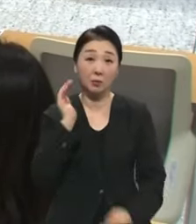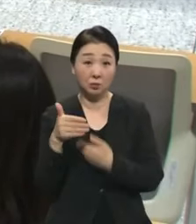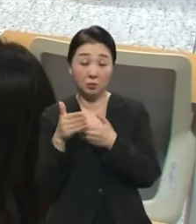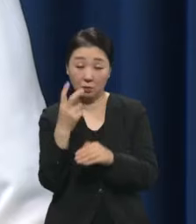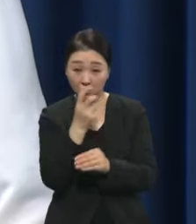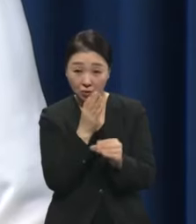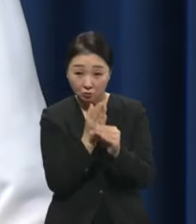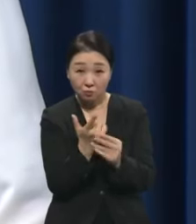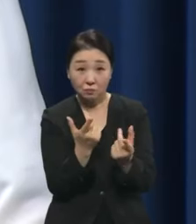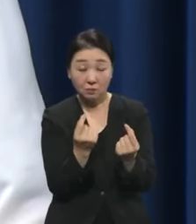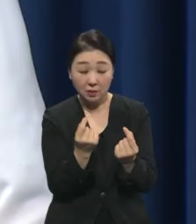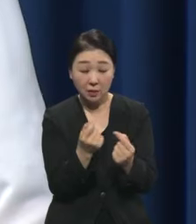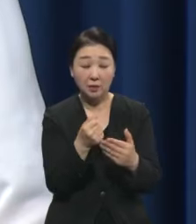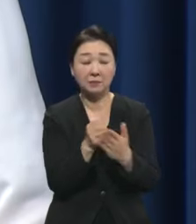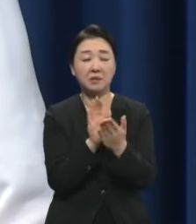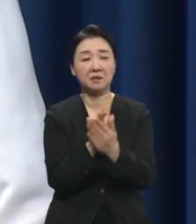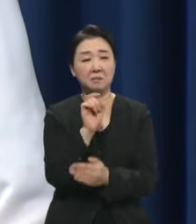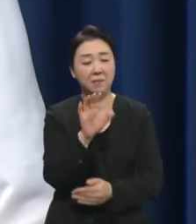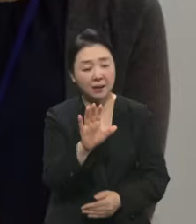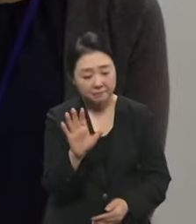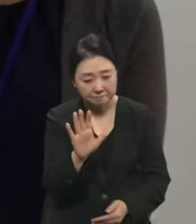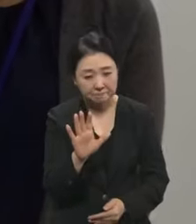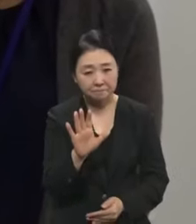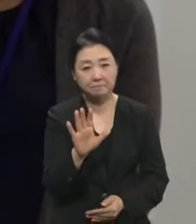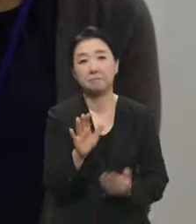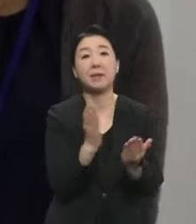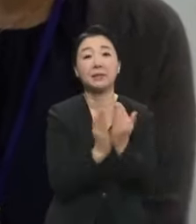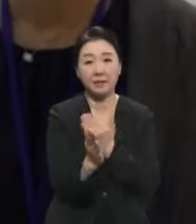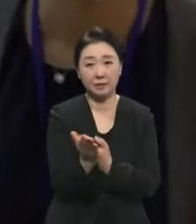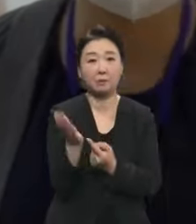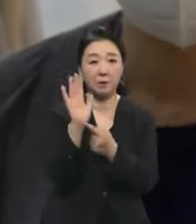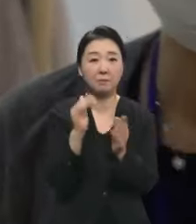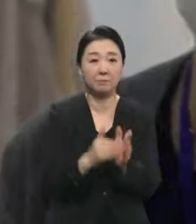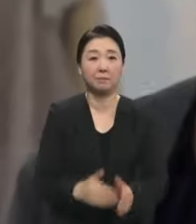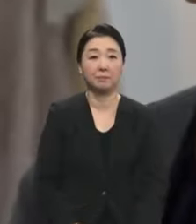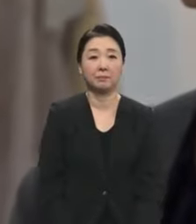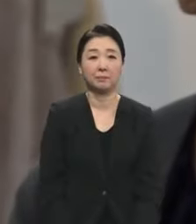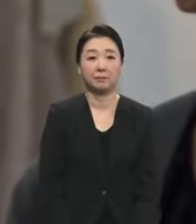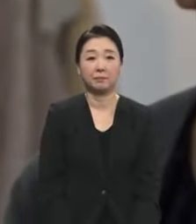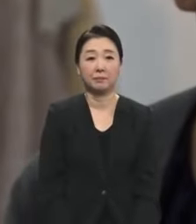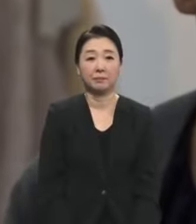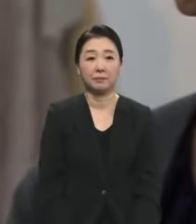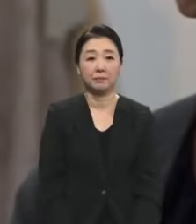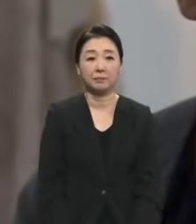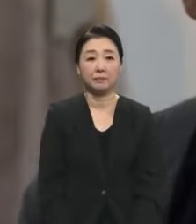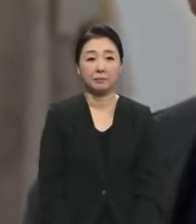중인 사안이라 직접 언급은 부적절하다고 했습니다. JTBC 조민중입니다.